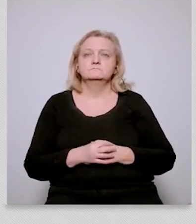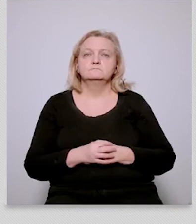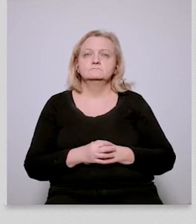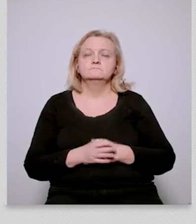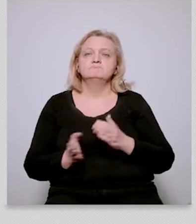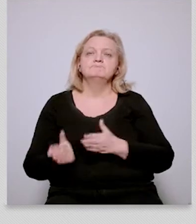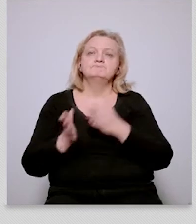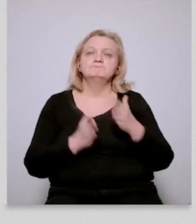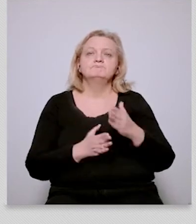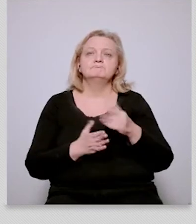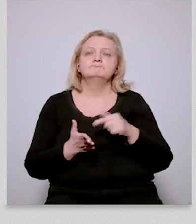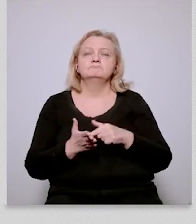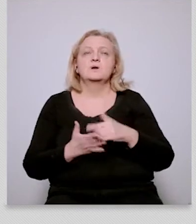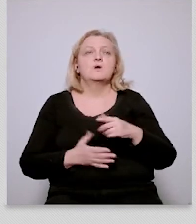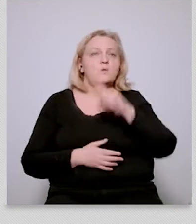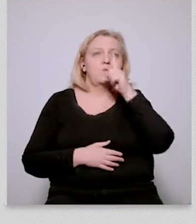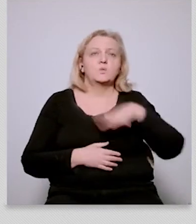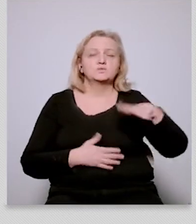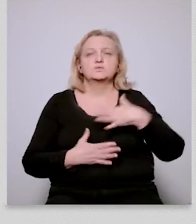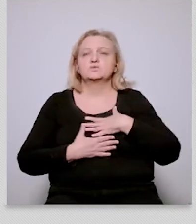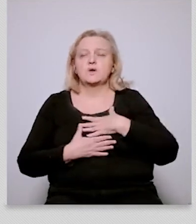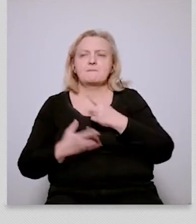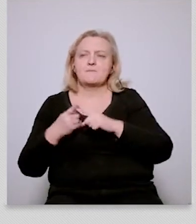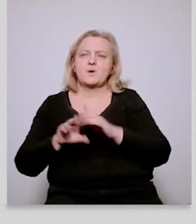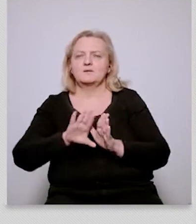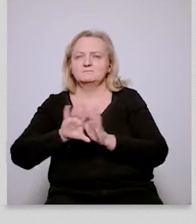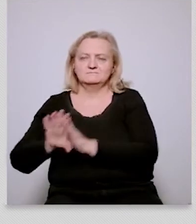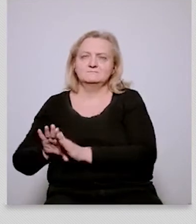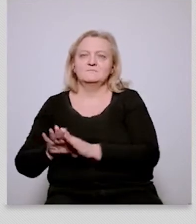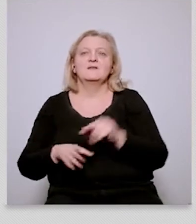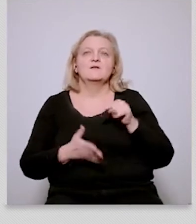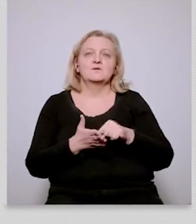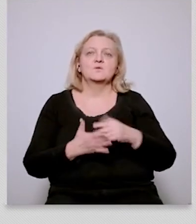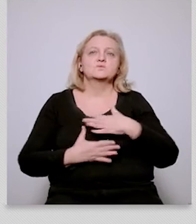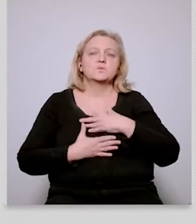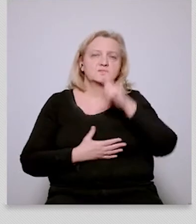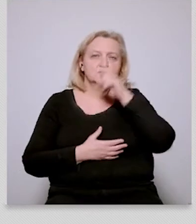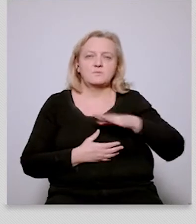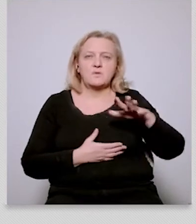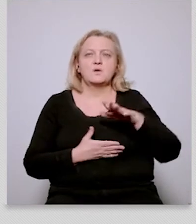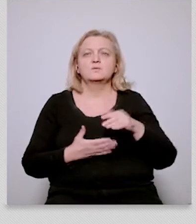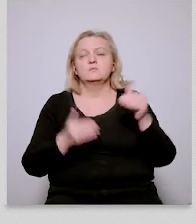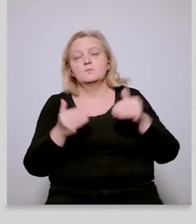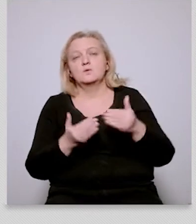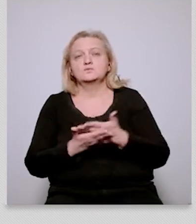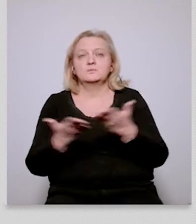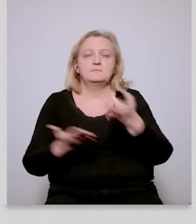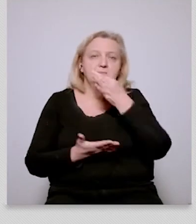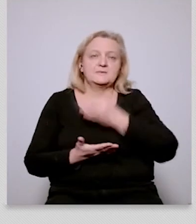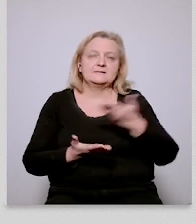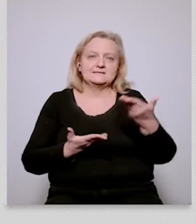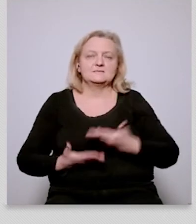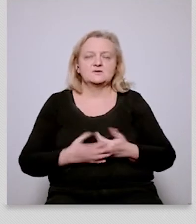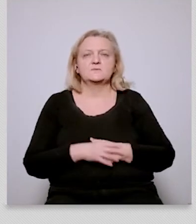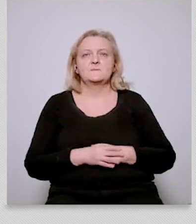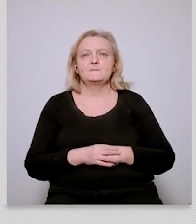przejść do odczuć społecznych już odejść trochę od polityki tylko właśnie do odczuć społecznych jeżeli są jakieś pytania to bardzo proszę